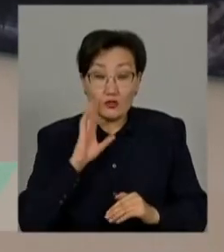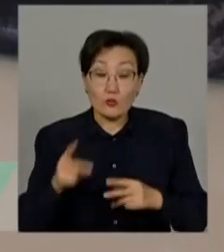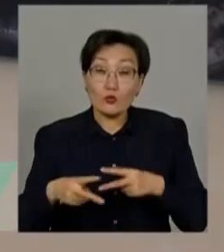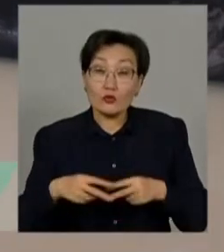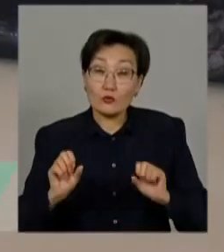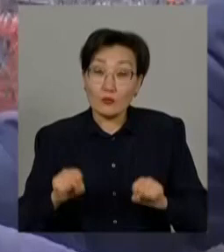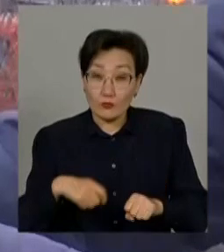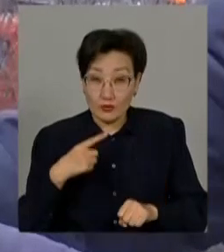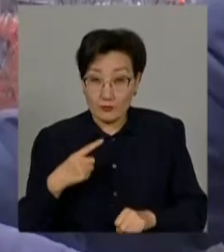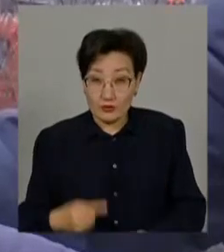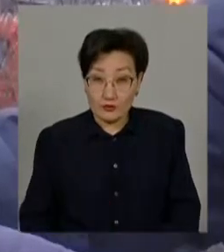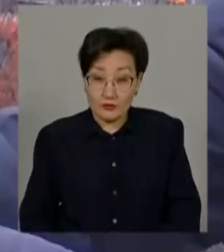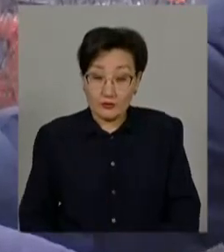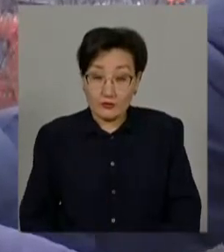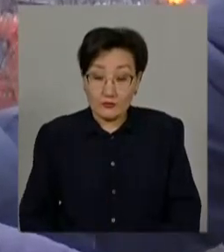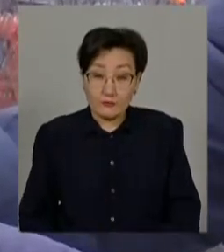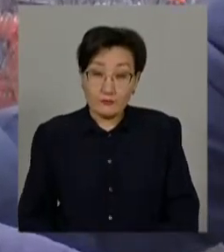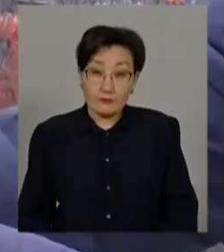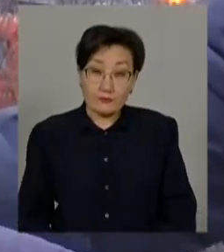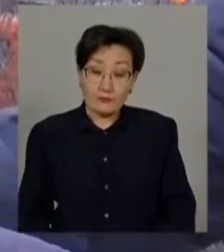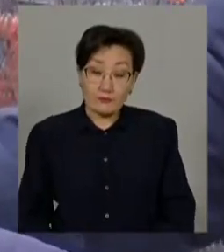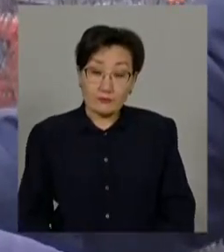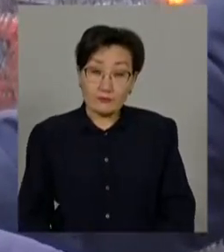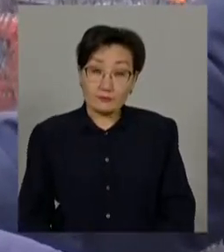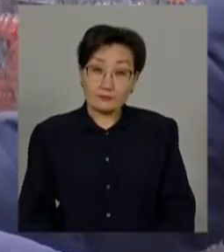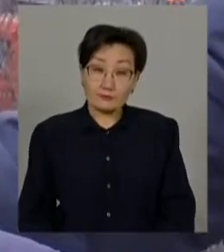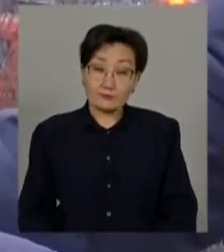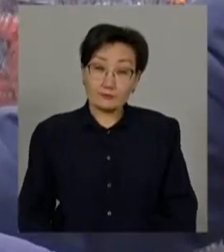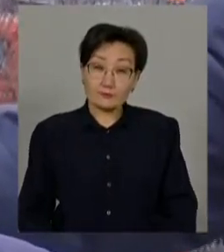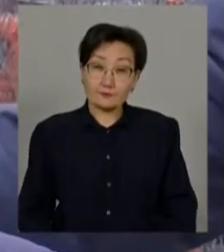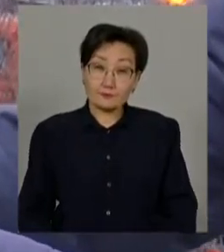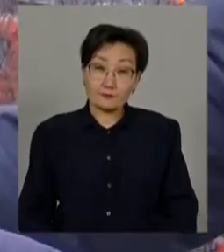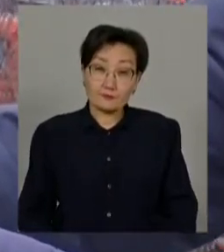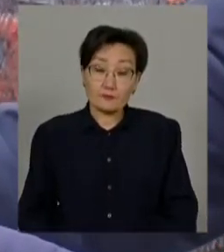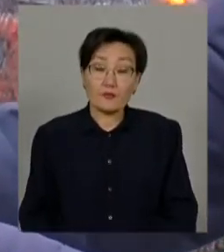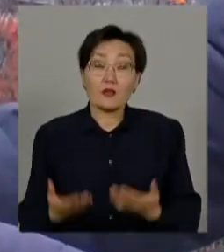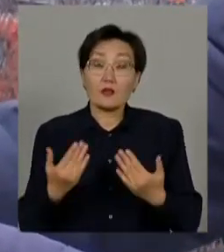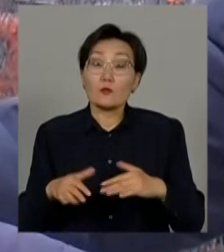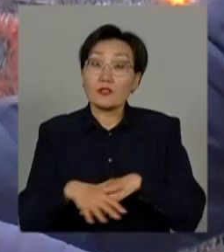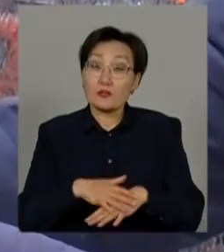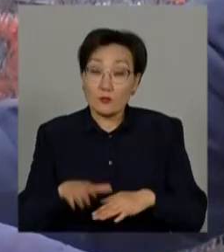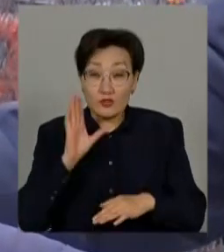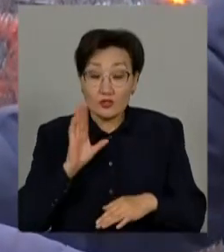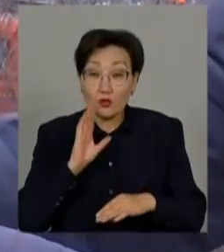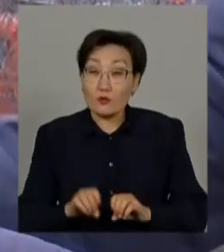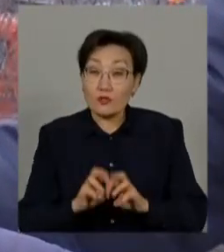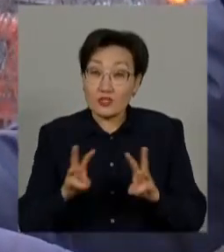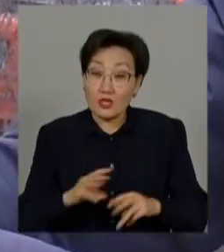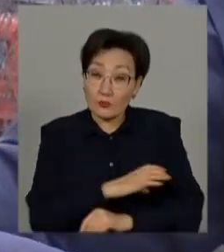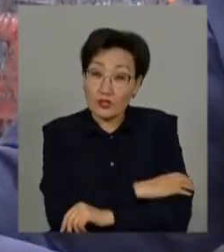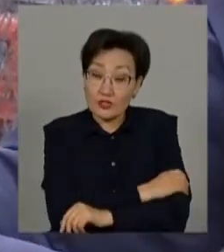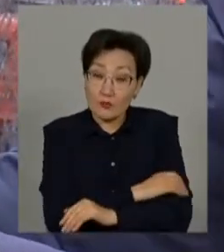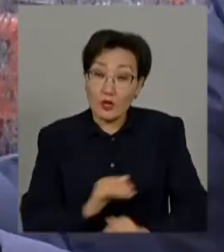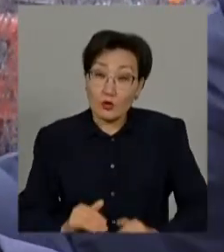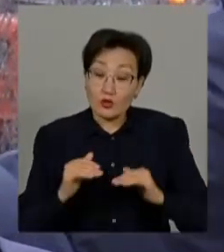деп сендірді. Сейчас стараемся нагнать давление, чтобы люди были с водой. Біз тұрғындарды сумен қамтамасыз ету үшін қысымды